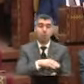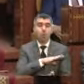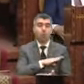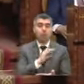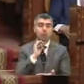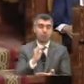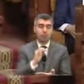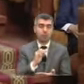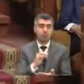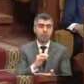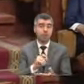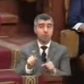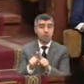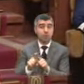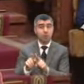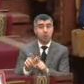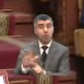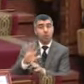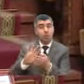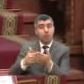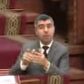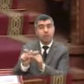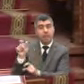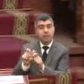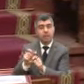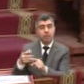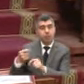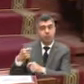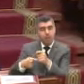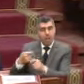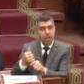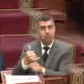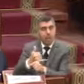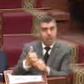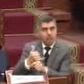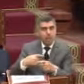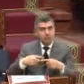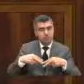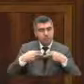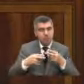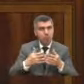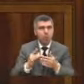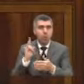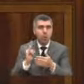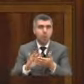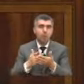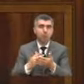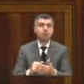لان القطاع الا كان متضرر وتابع ليا خصني نعاونو، المقاهي المطاعم وغيرهم